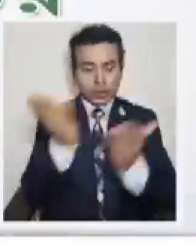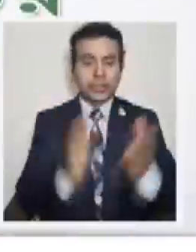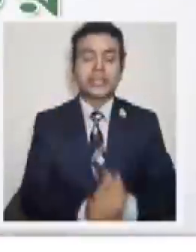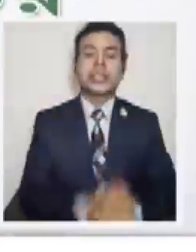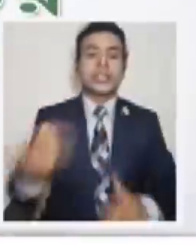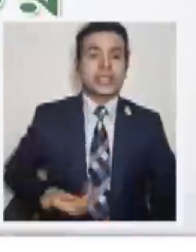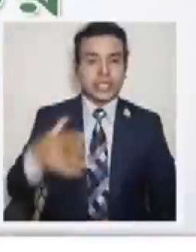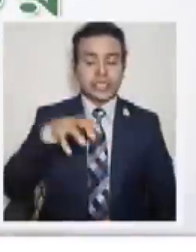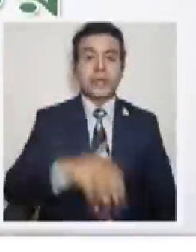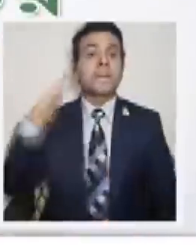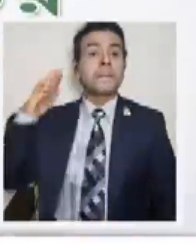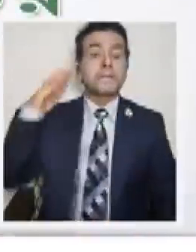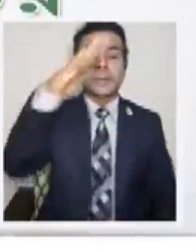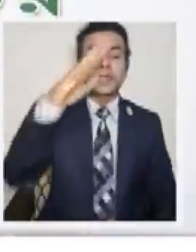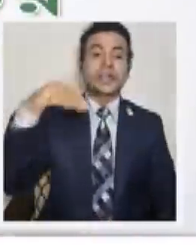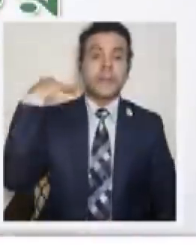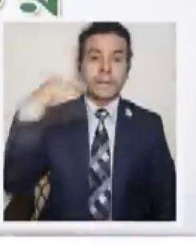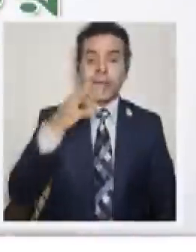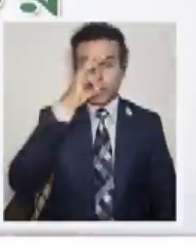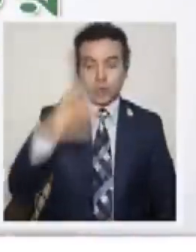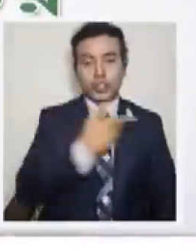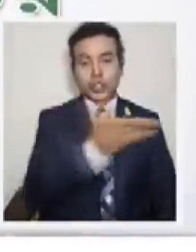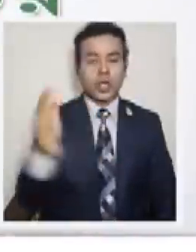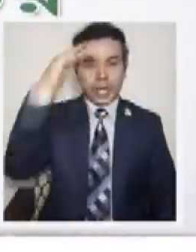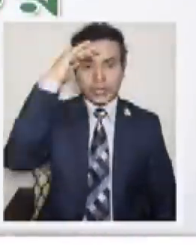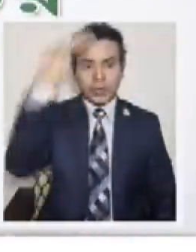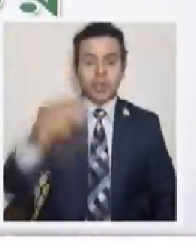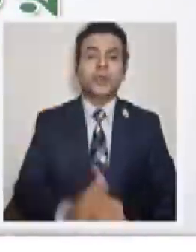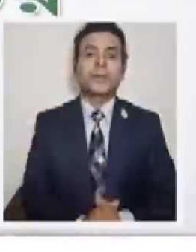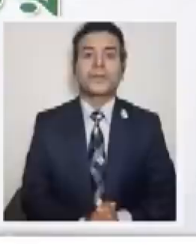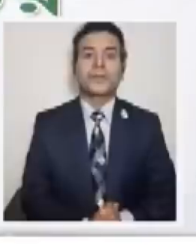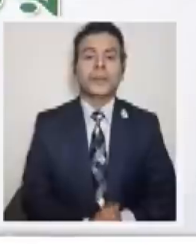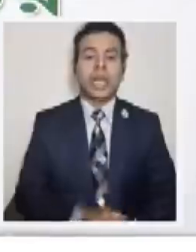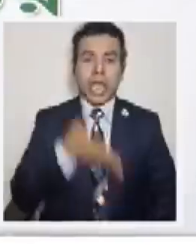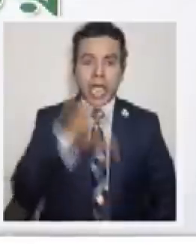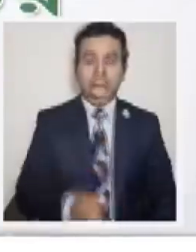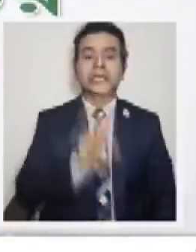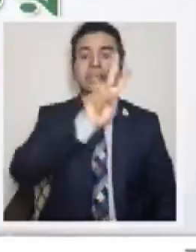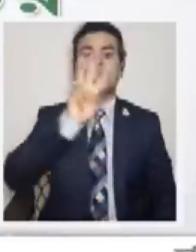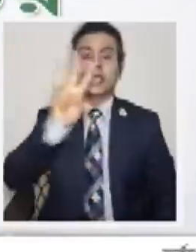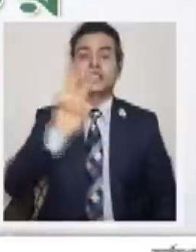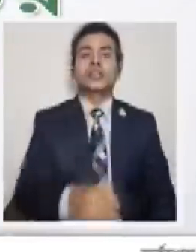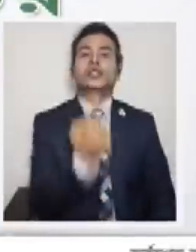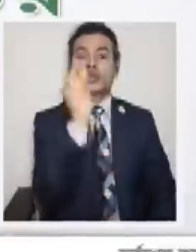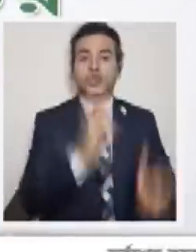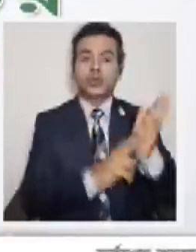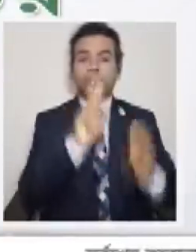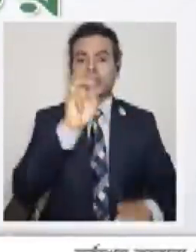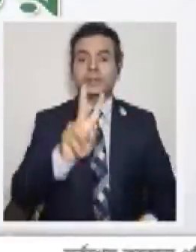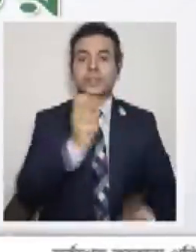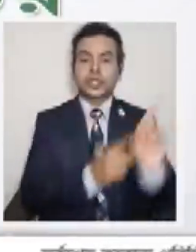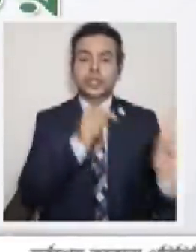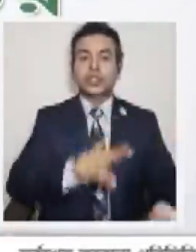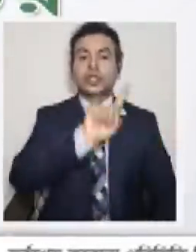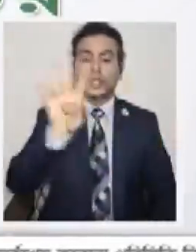প্রিয় সাংবাদিক ভাই ও বোনেরা, সম্মানিত দর্শক শ্রোতাবৃন্দ, দেশবাসী এবং প্রবাসী ভাই ও বোনেরা যে যেখানে আছেন,